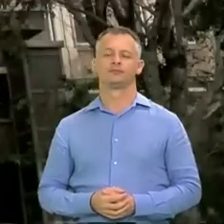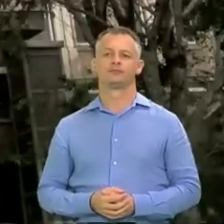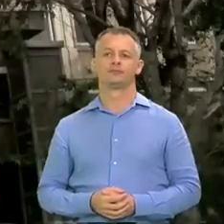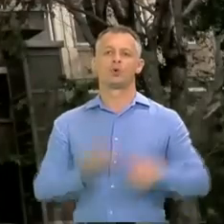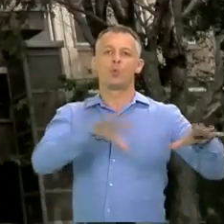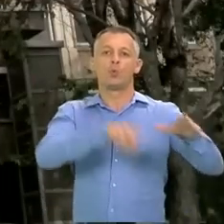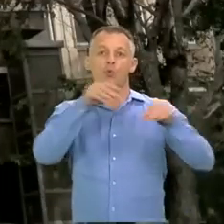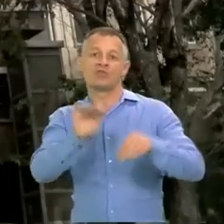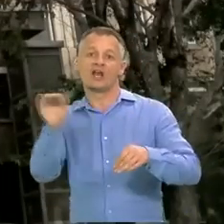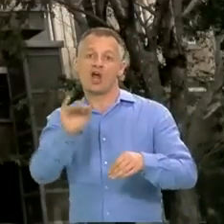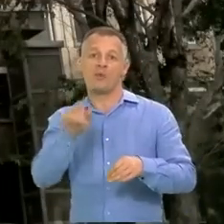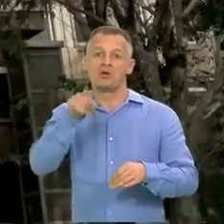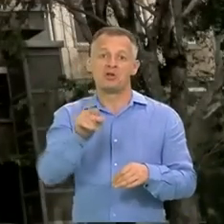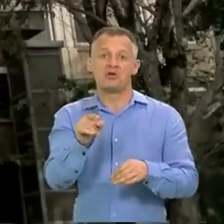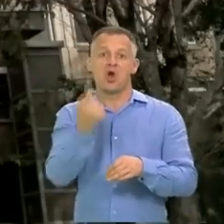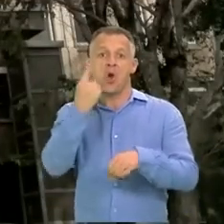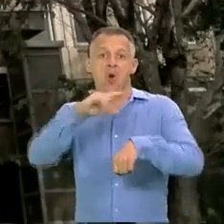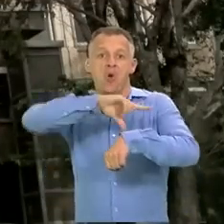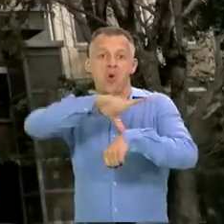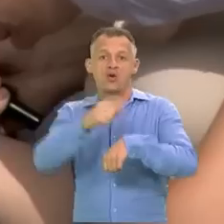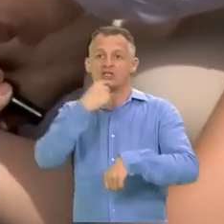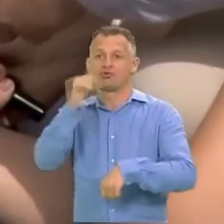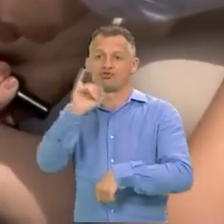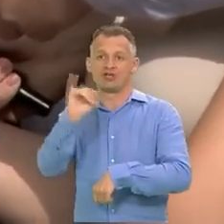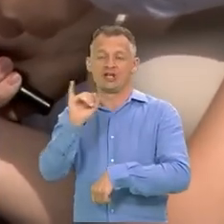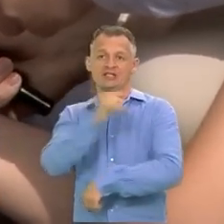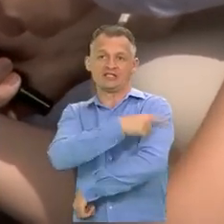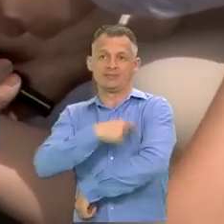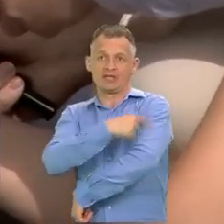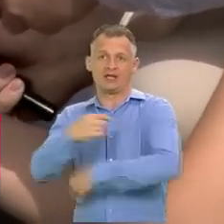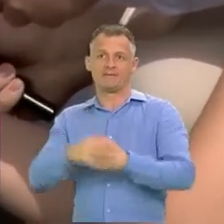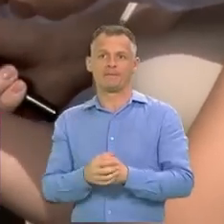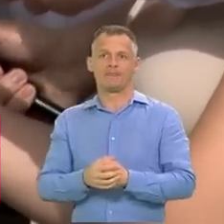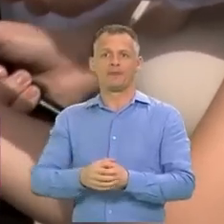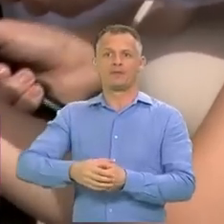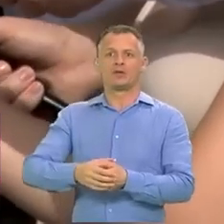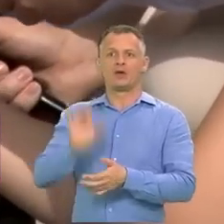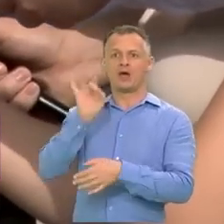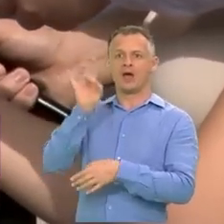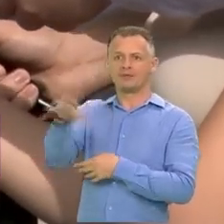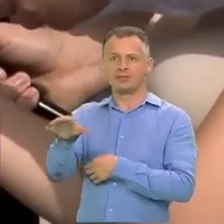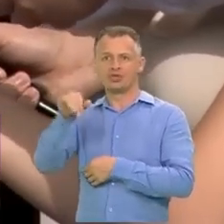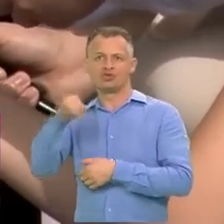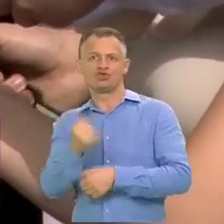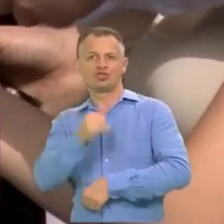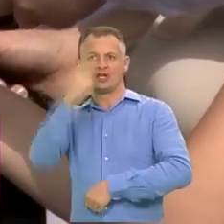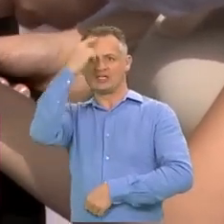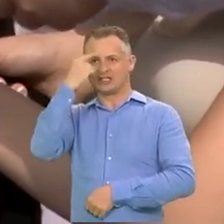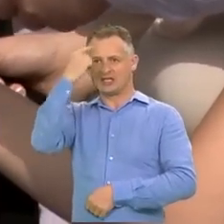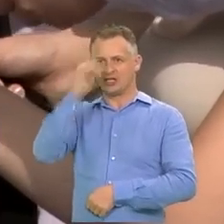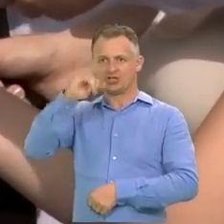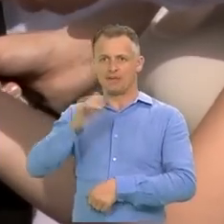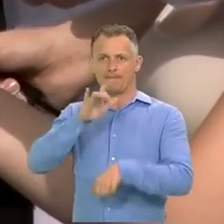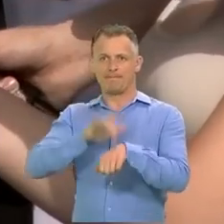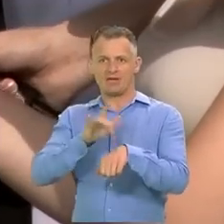Relocarea copiilor internați a durat o oră, spun cei de la spital. Am trimis și asistentele și medicii de la noi din spital